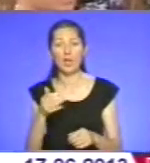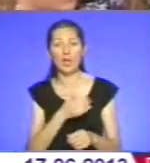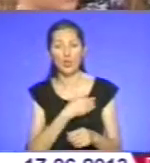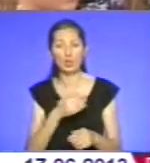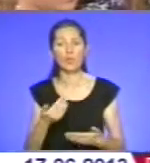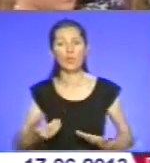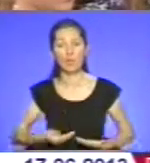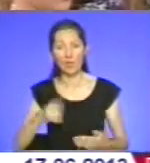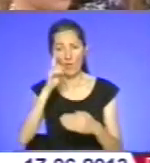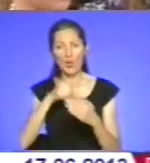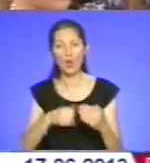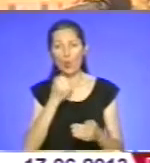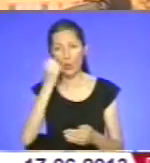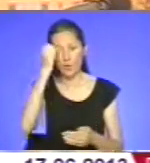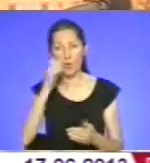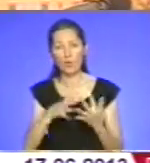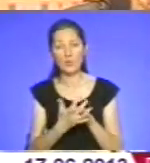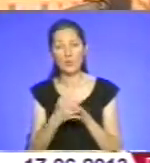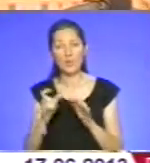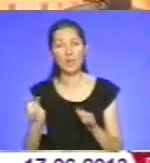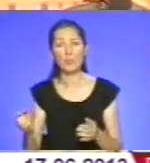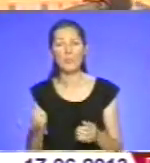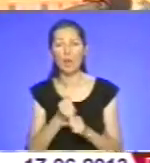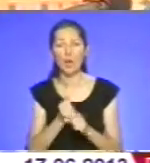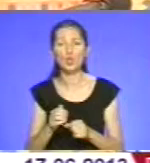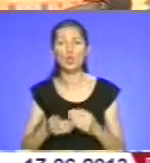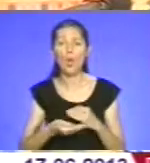та побажав щедрого врожаю. Я тішуся сьогодні,